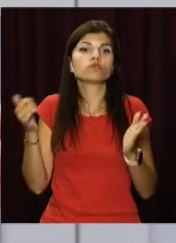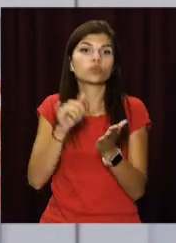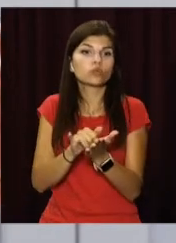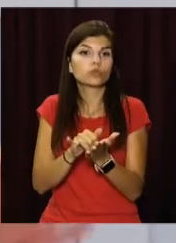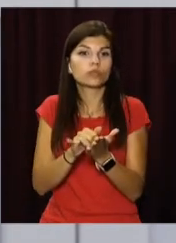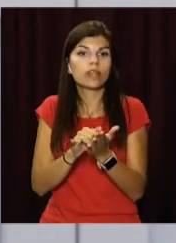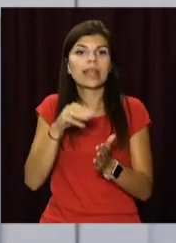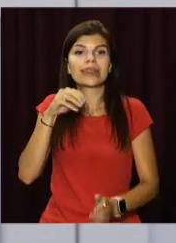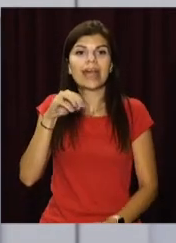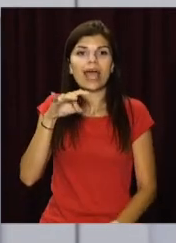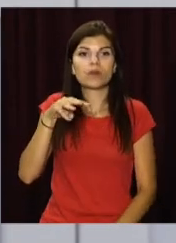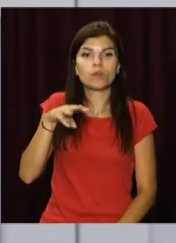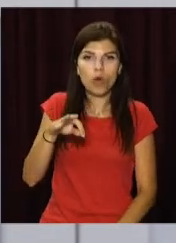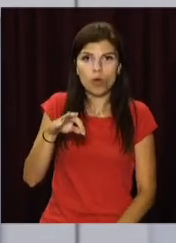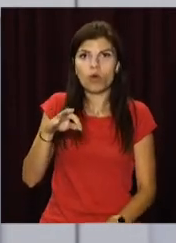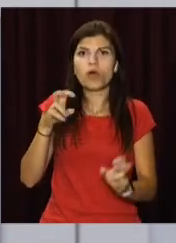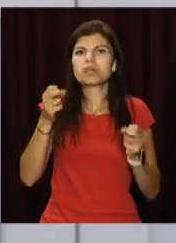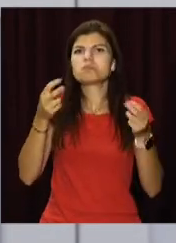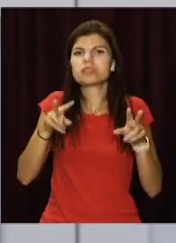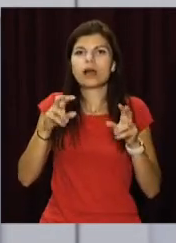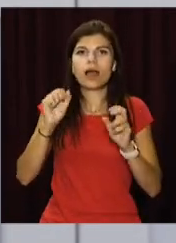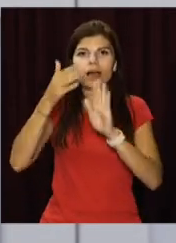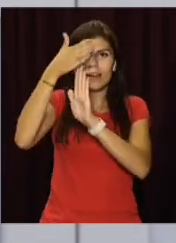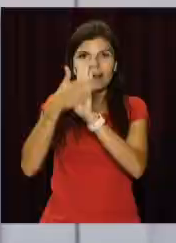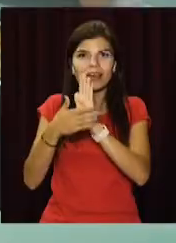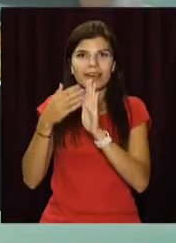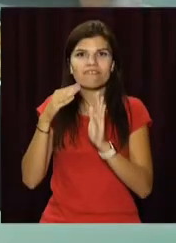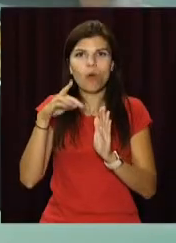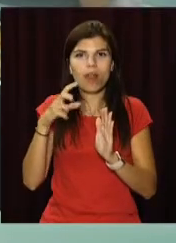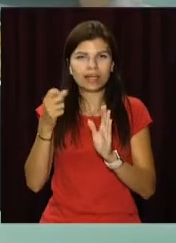встановлено термовідбивну плівку.